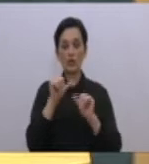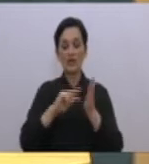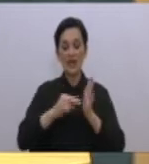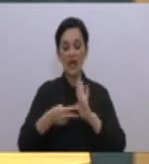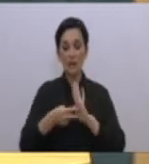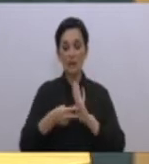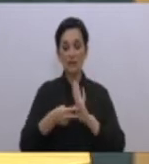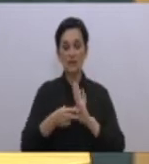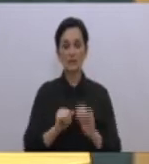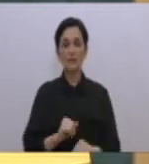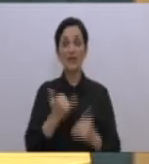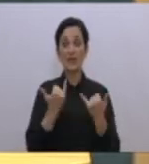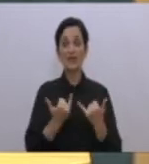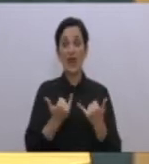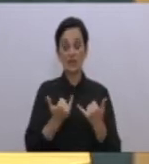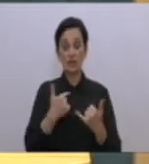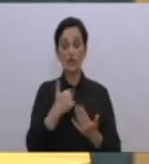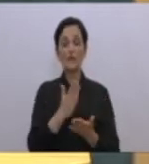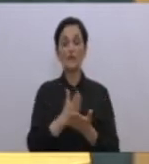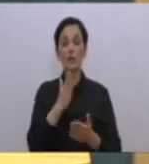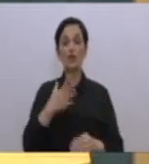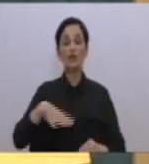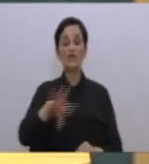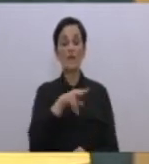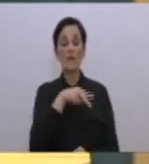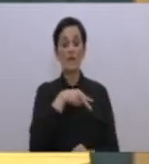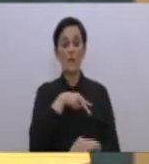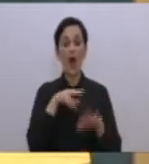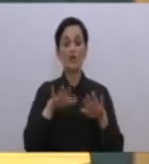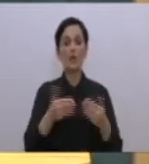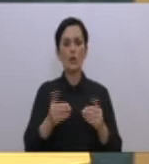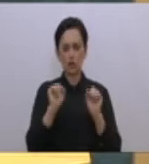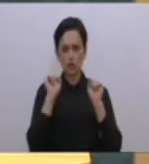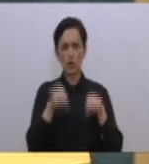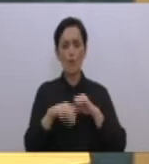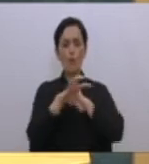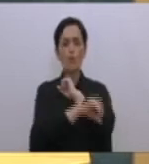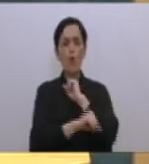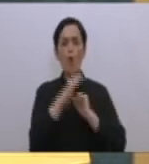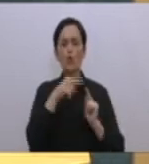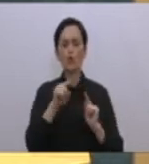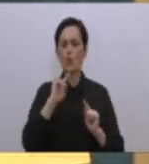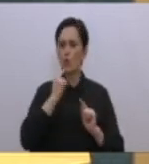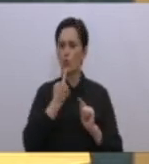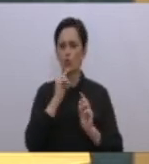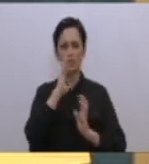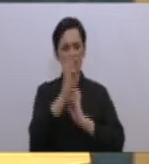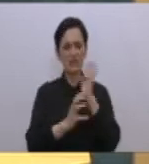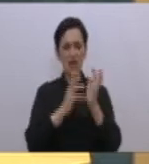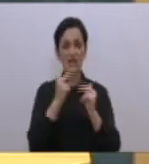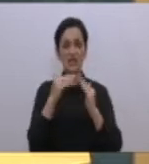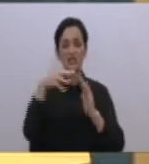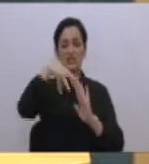გეგმებს. Დღეს ვიმყოფებით იმ ქვეყნის პარლამენტში, რომელმაც შეძლო ბოლო წლების ურთულეს საერთაშორისო და